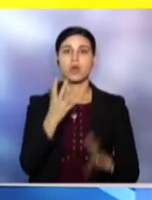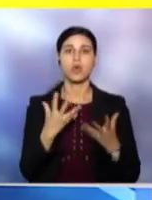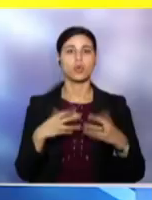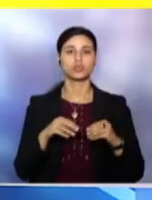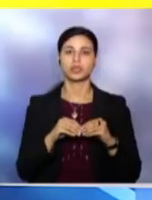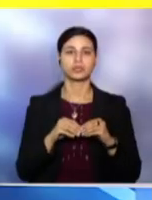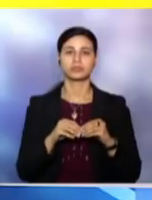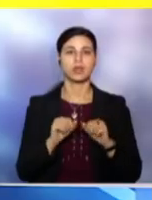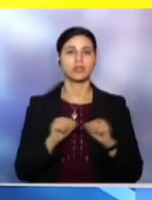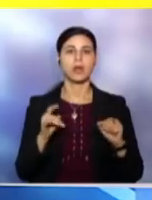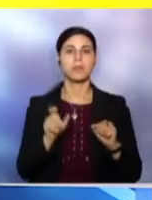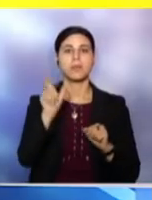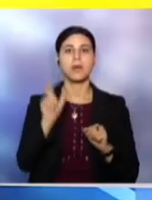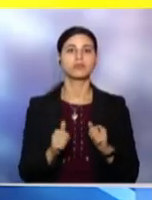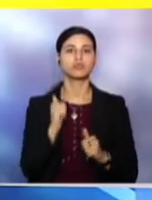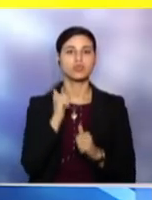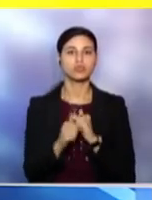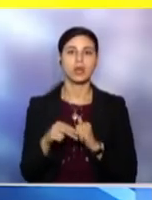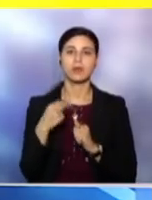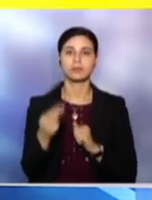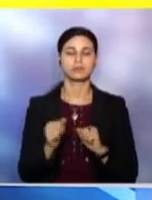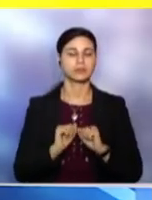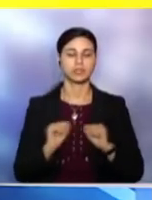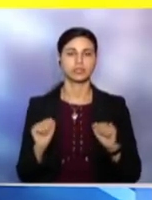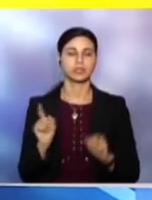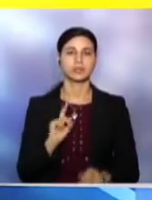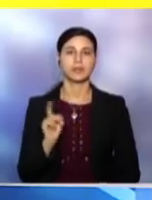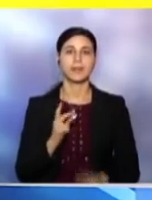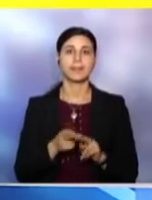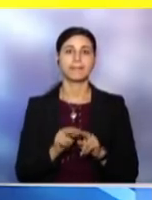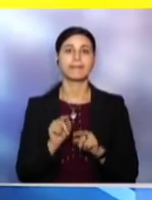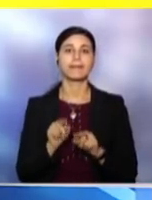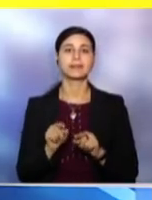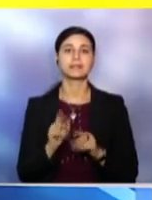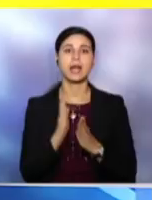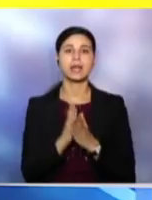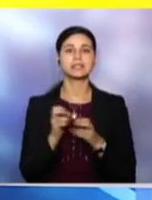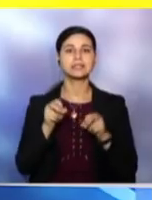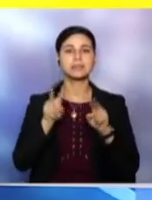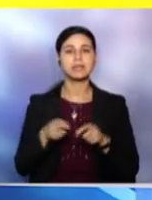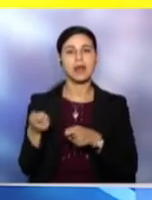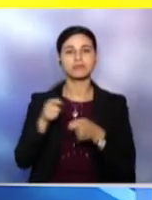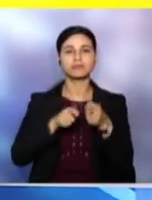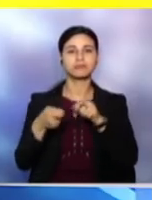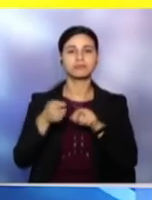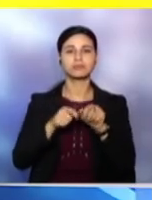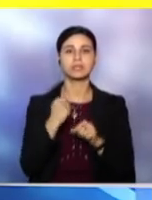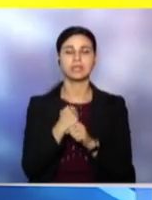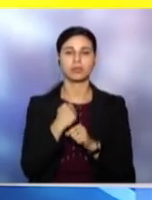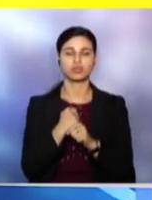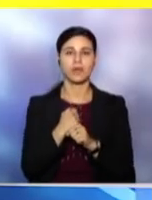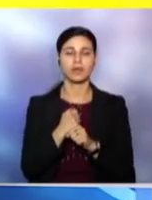არ შეიძლება იყოს ბავშვის სისტემატური მოხმარების პროდუქტი, იმიტომ რომ ის არის ტექნოგენურად, ანუ ტექნიკურად